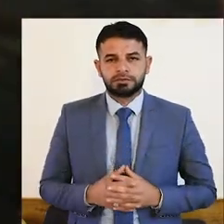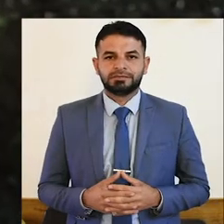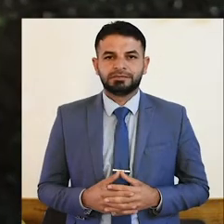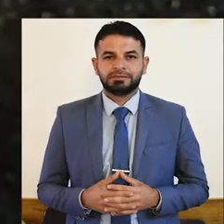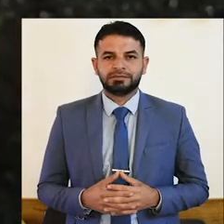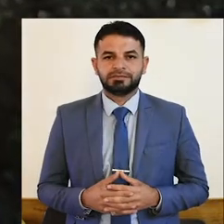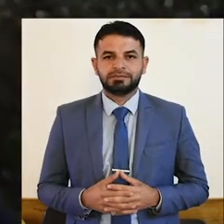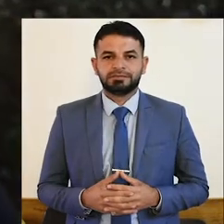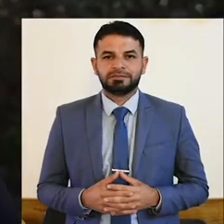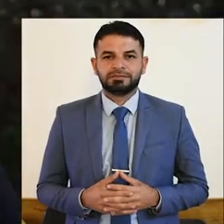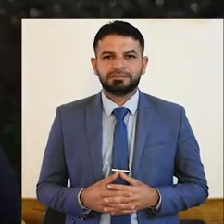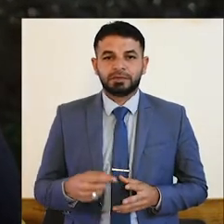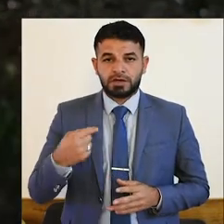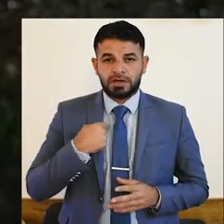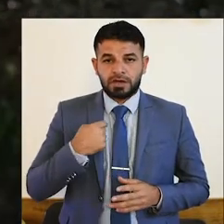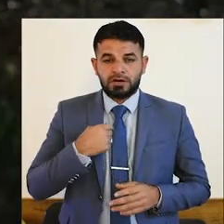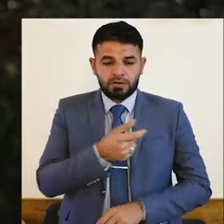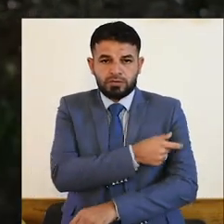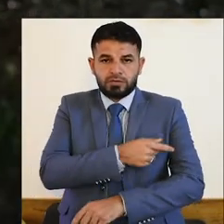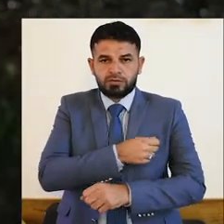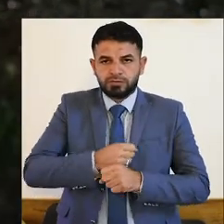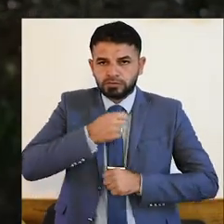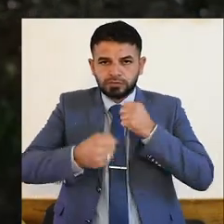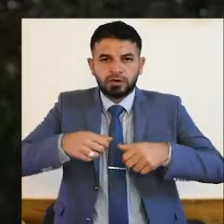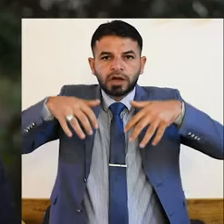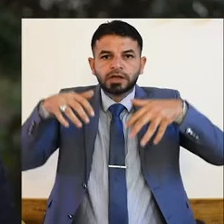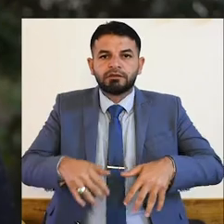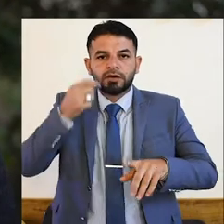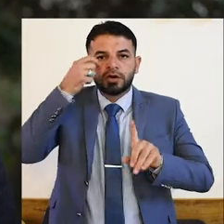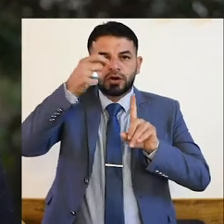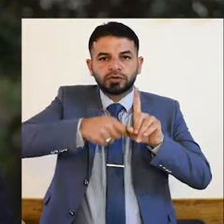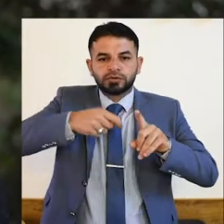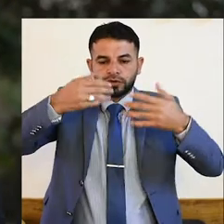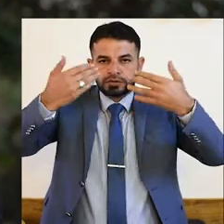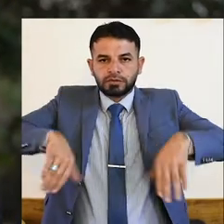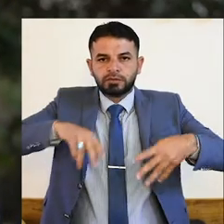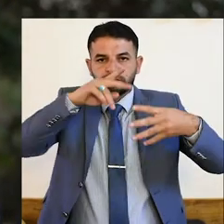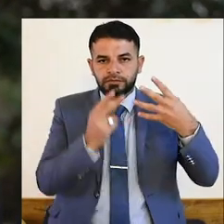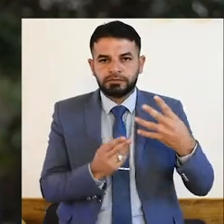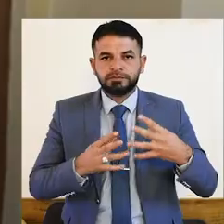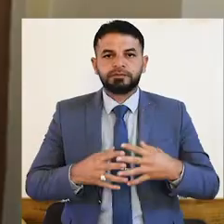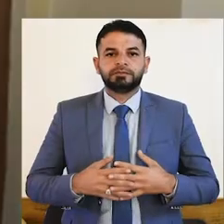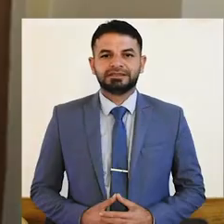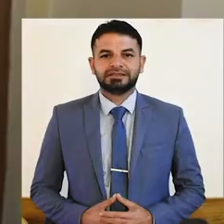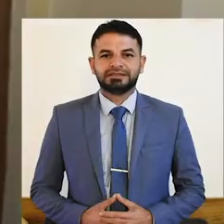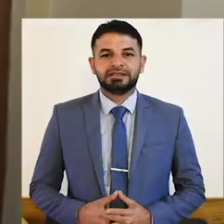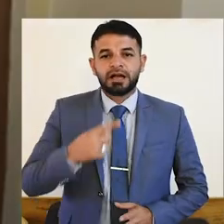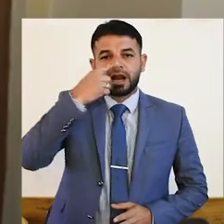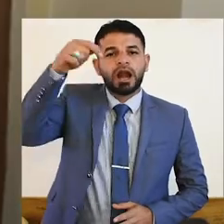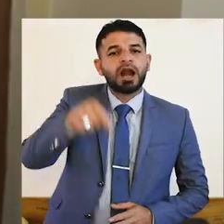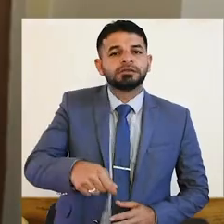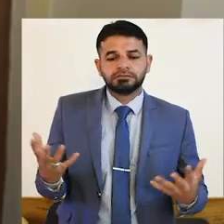المجتمع. من شالاكوانم لبواري داكوكي كردن لما فكاني كساني كم اندام